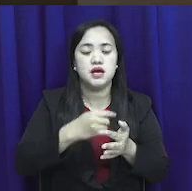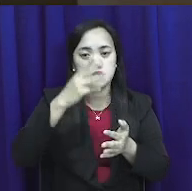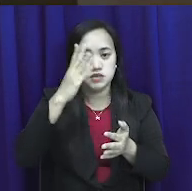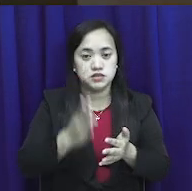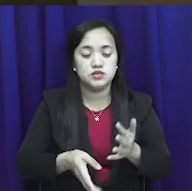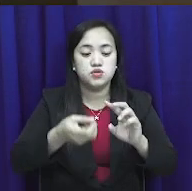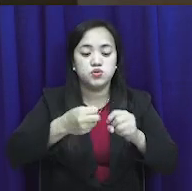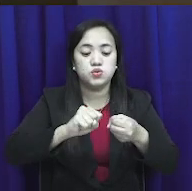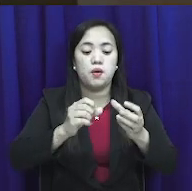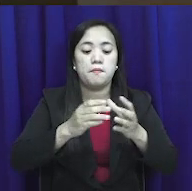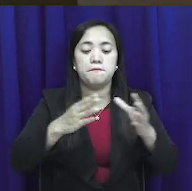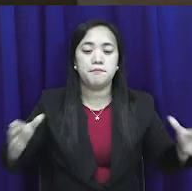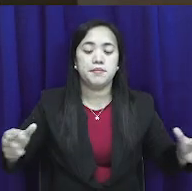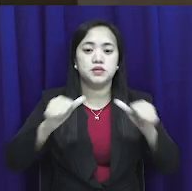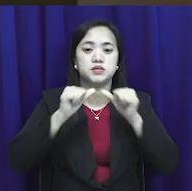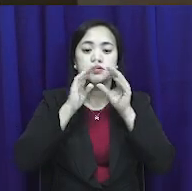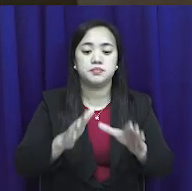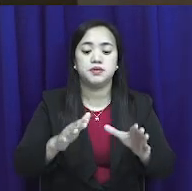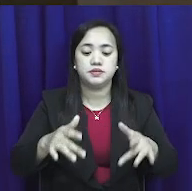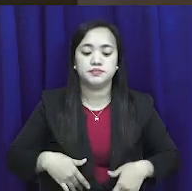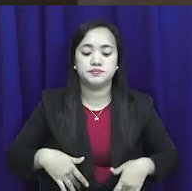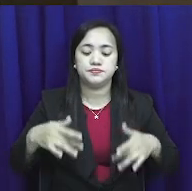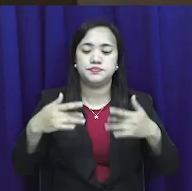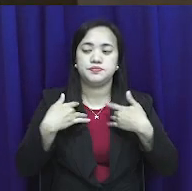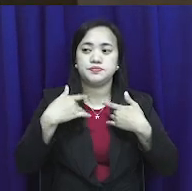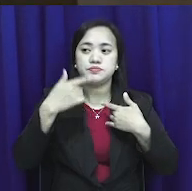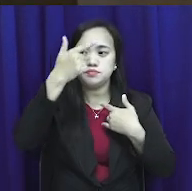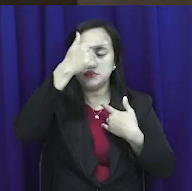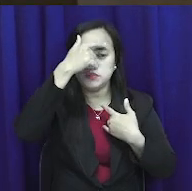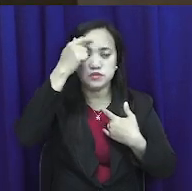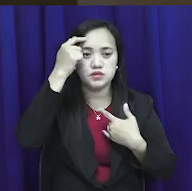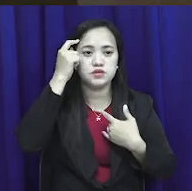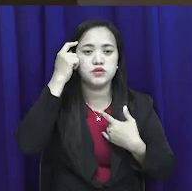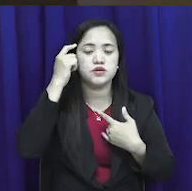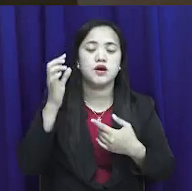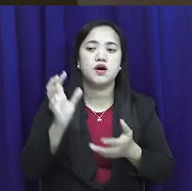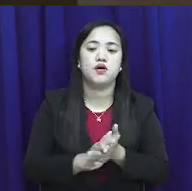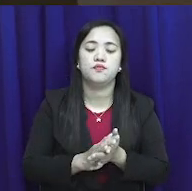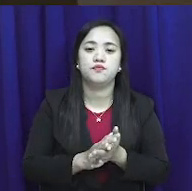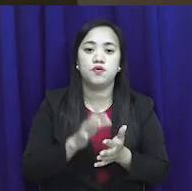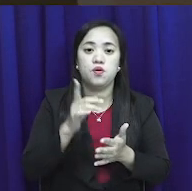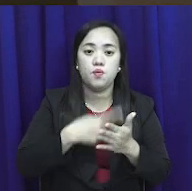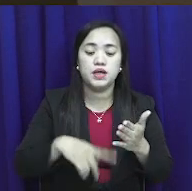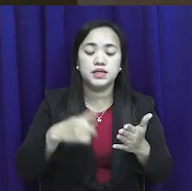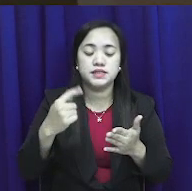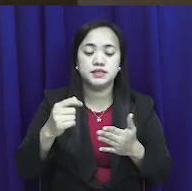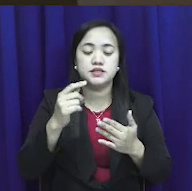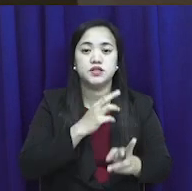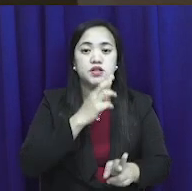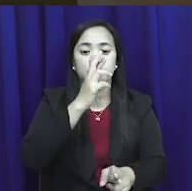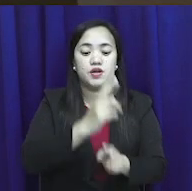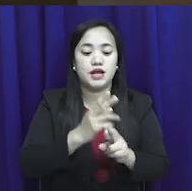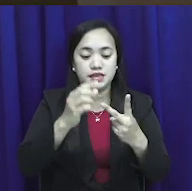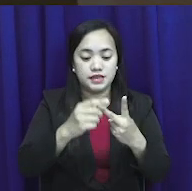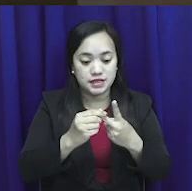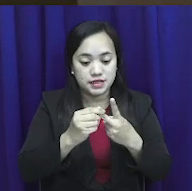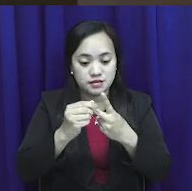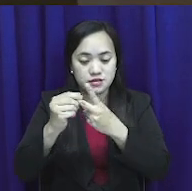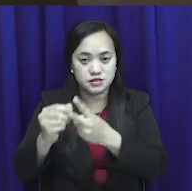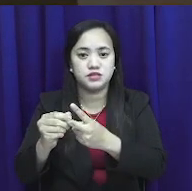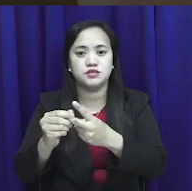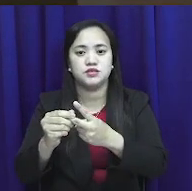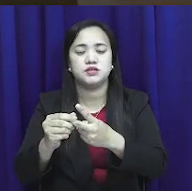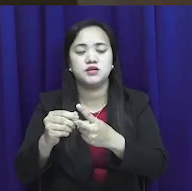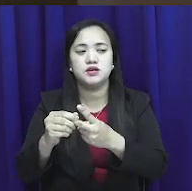ng panginoon ung buhay naming pamilya dahil sa pinili naming Tama na ayos unun sa design ng Panginoon sa